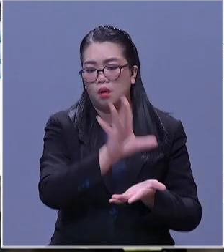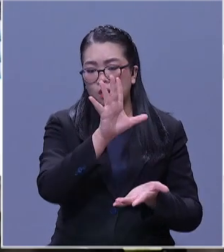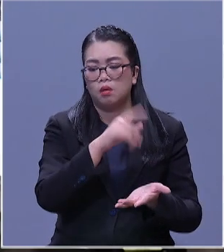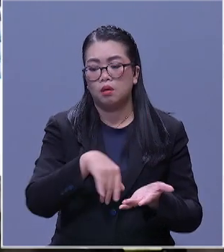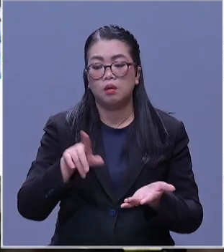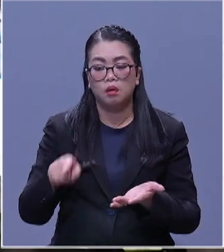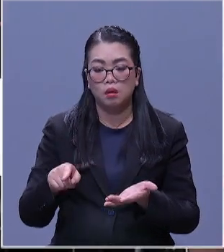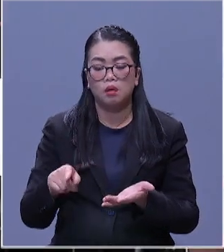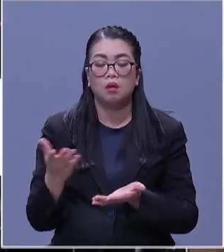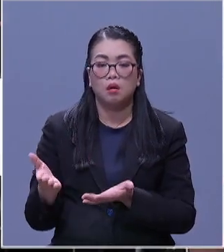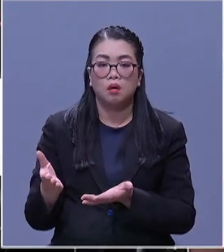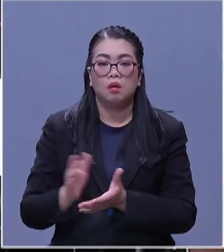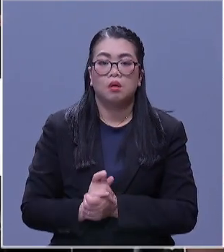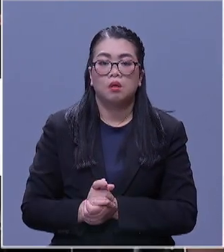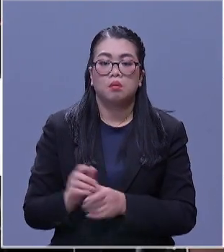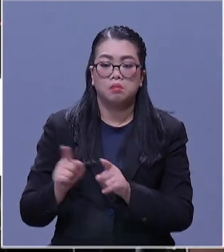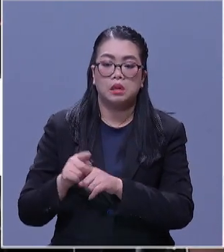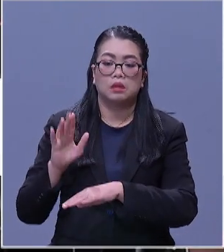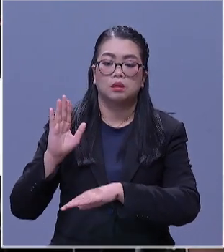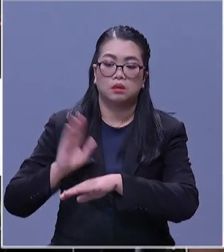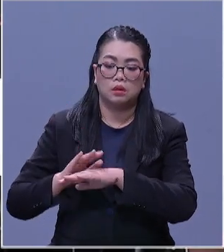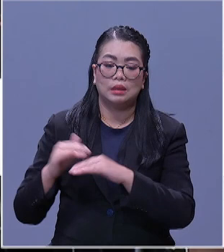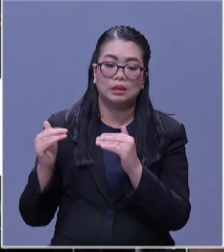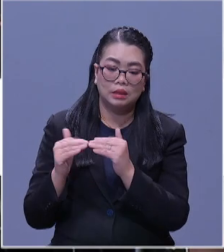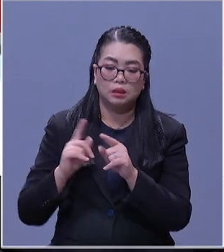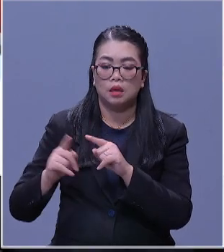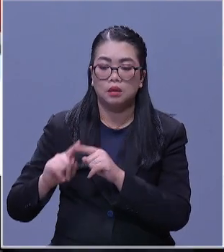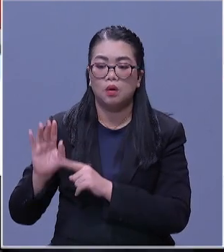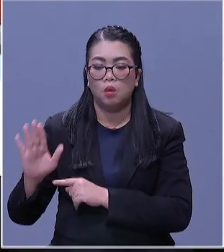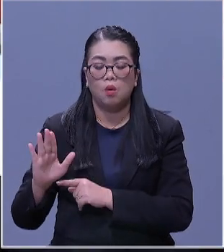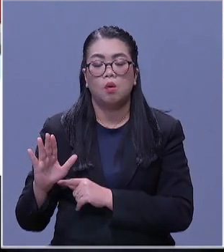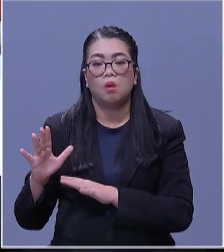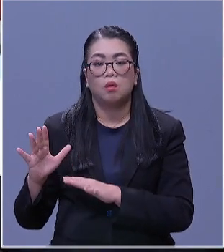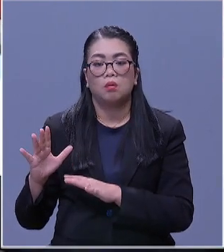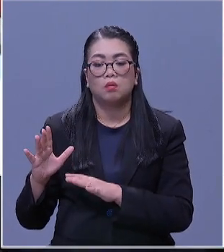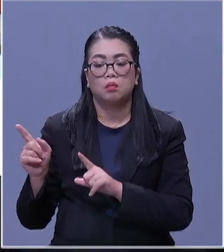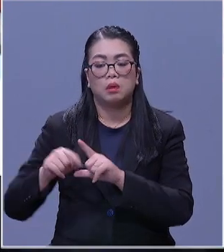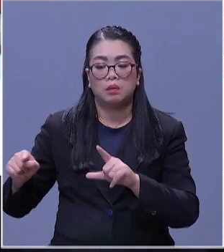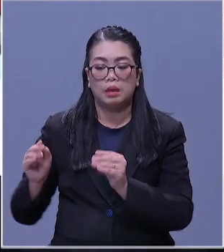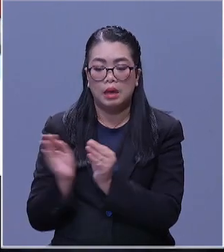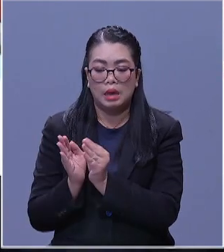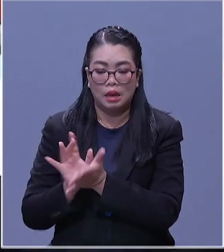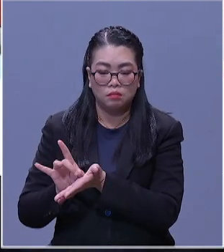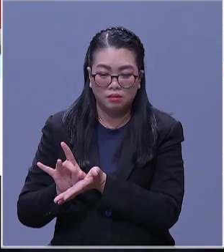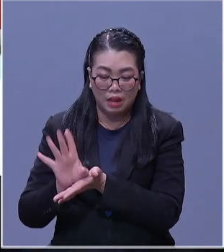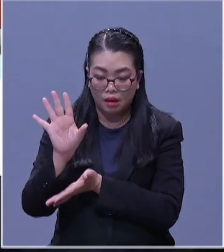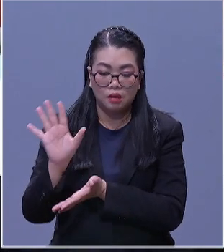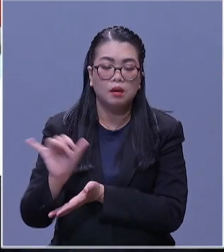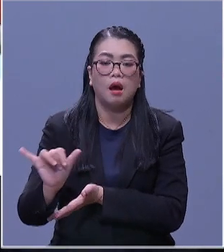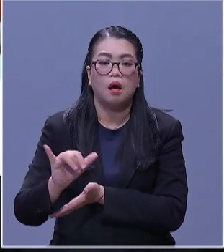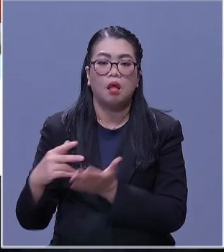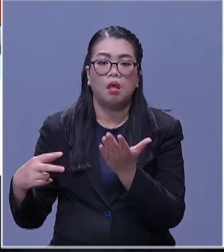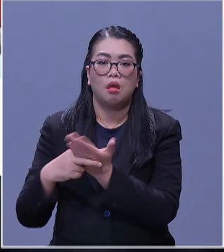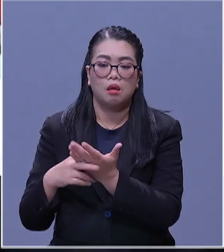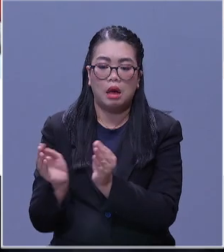ปุอัก็คือได้รับโทษก็คือเป็นการตัดสิทธิ์พึงมีของพรรคอืคือมติของเสียงมันไปไม่ถึงการขับออกอ่ะค่ะสสเจี๊ยบก็